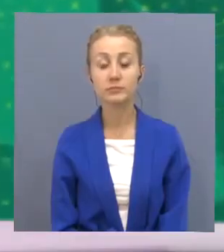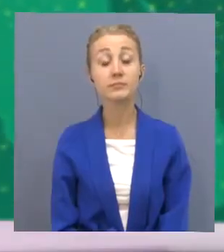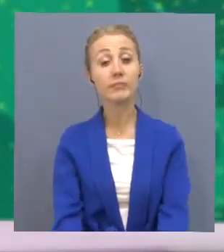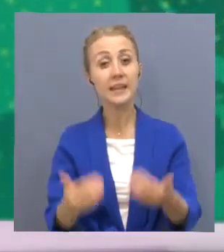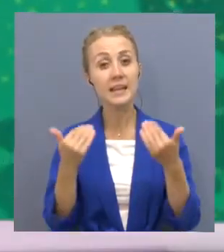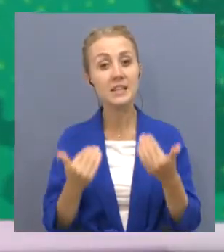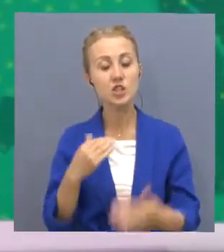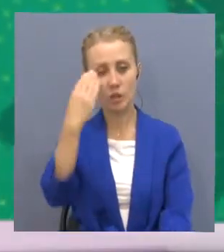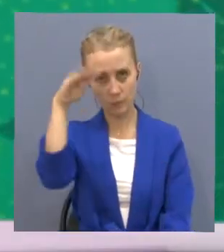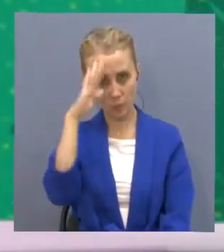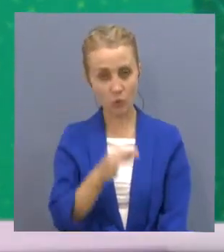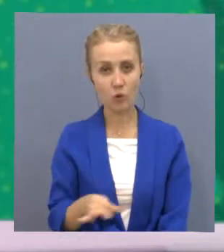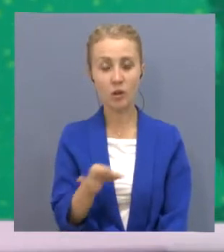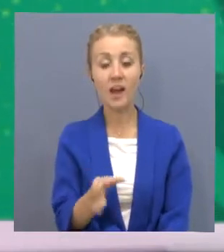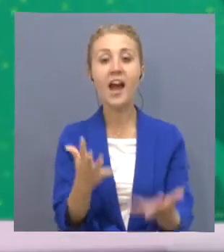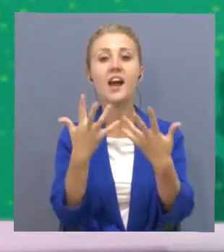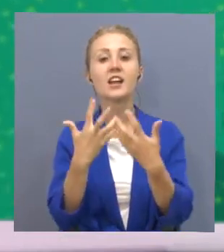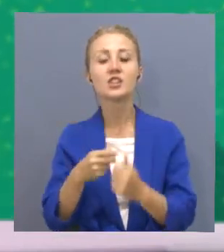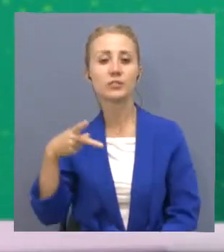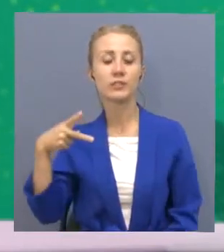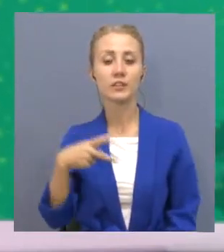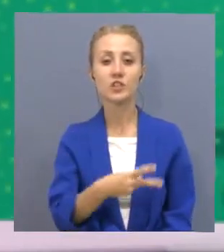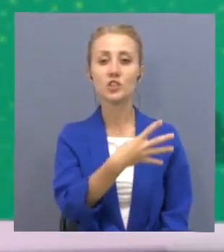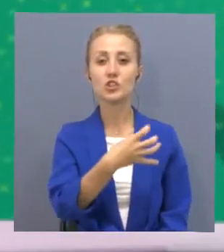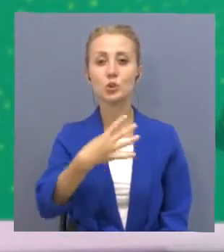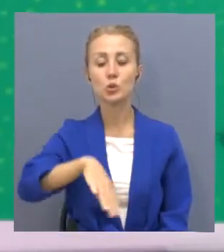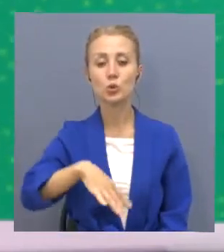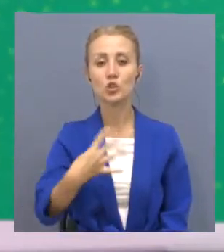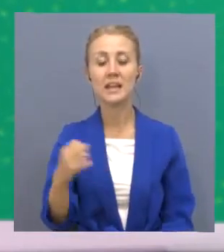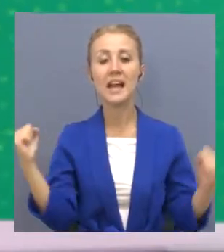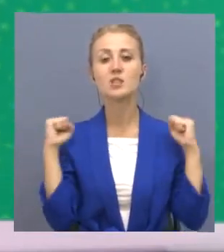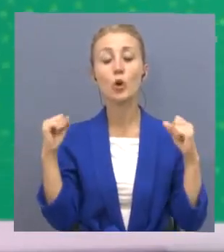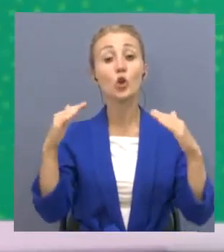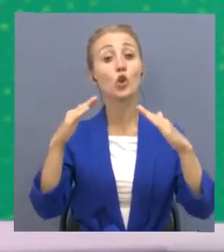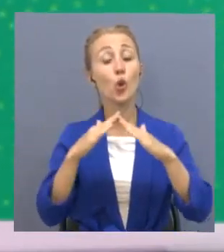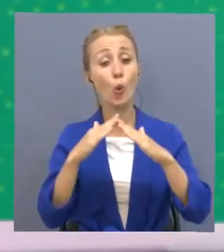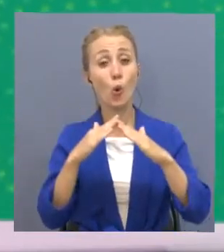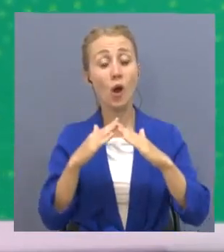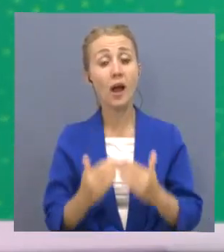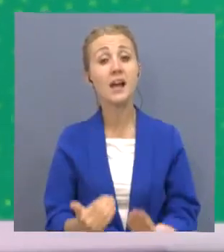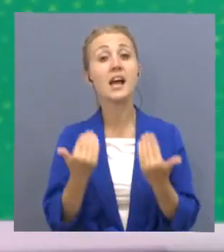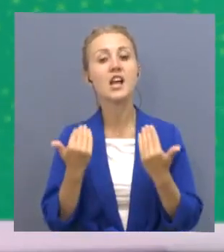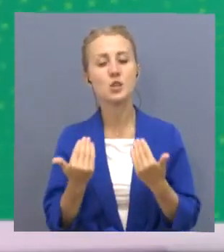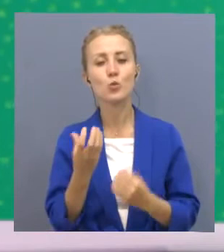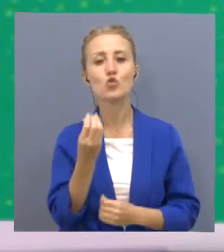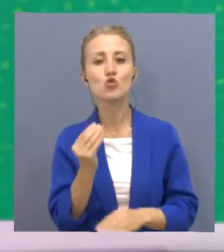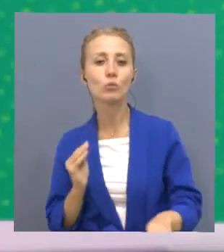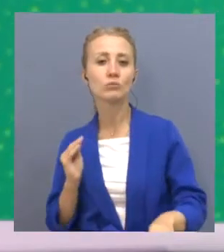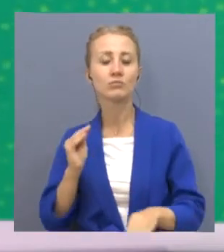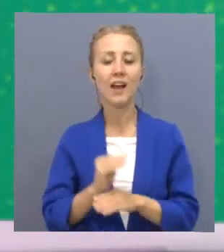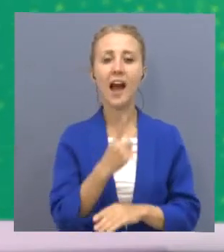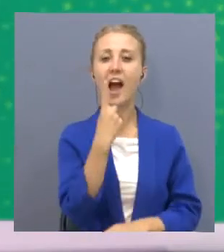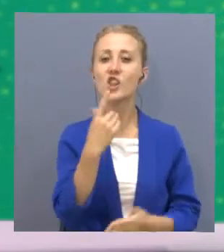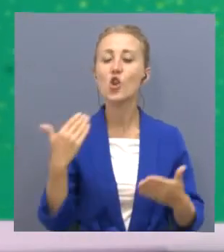В настоящее время в Акмолинской области насчитывается 2444 спортивных объекта. Теперь их ряды пополнит еще